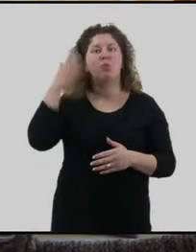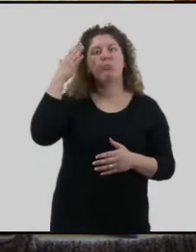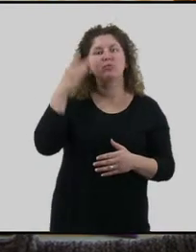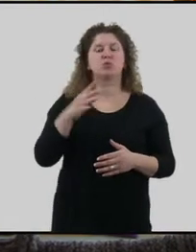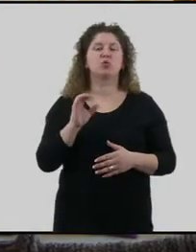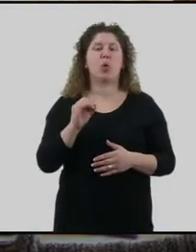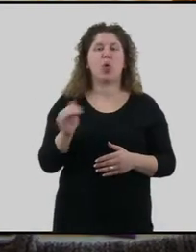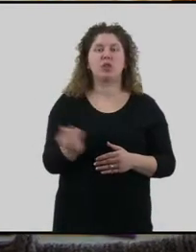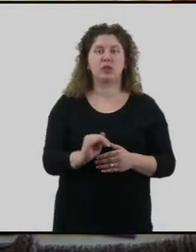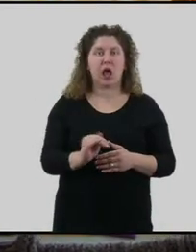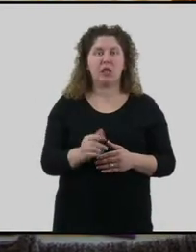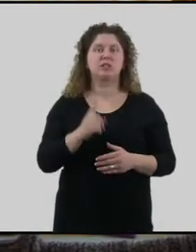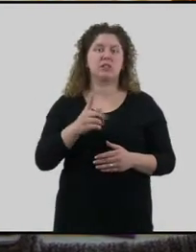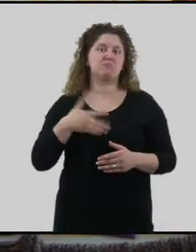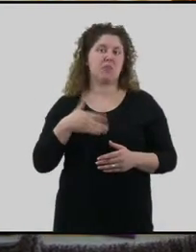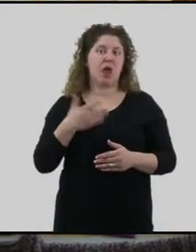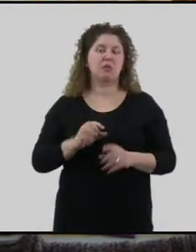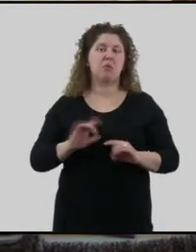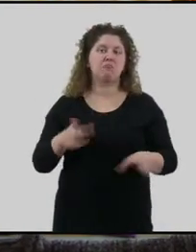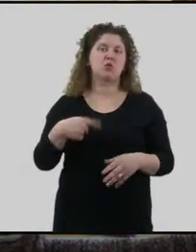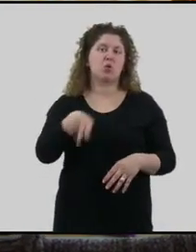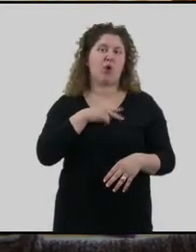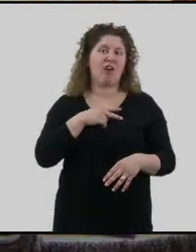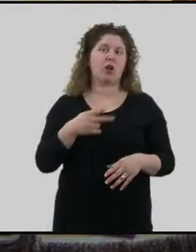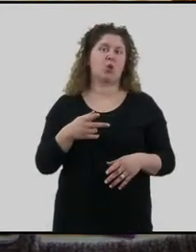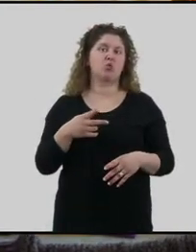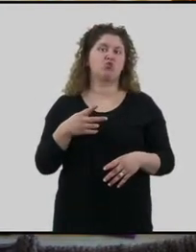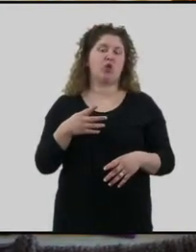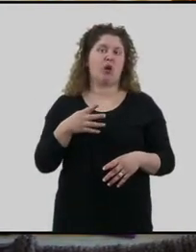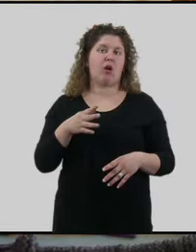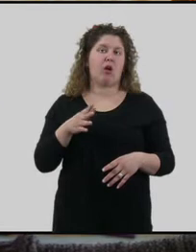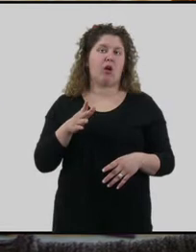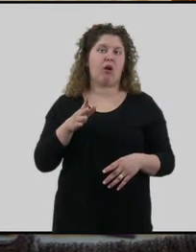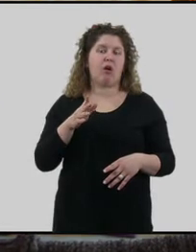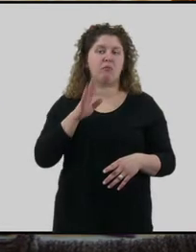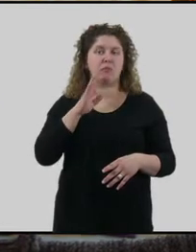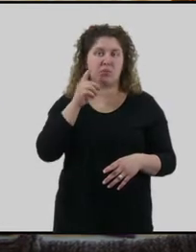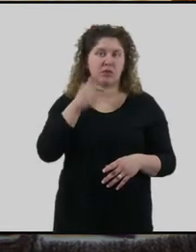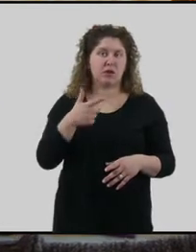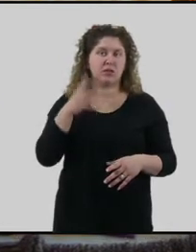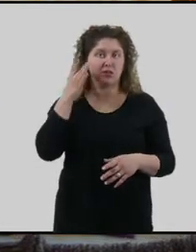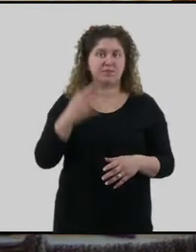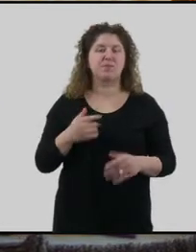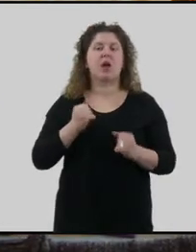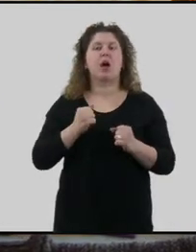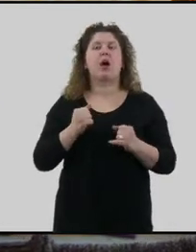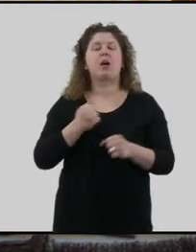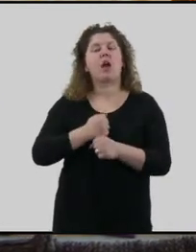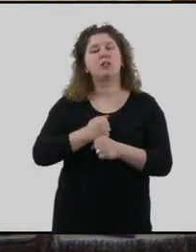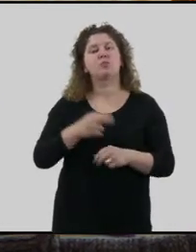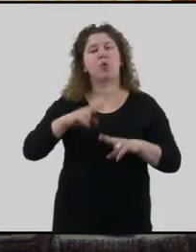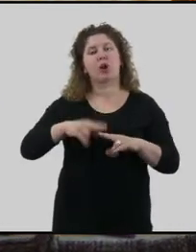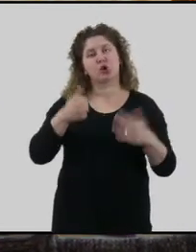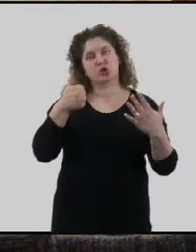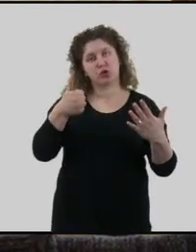da ćemo brinuti o djeci i mladima bez odgovarajuće roditeljske skrbi. Radimo na 6